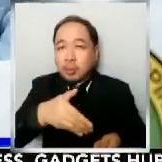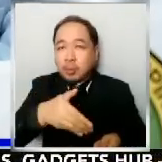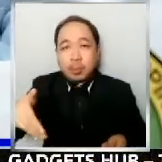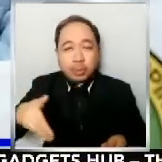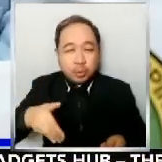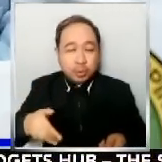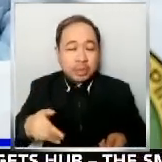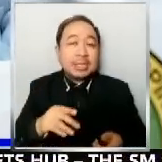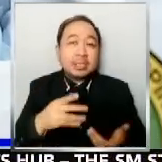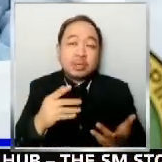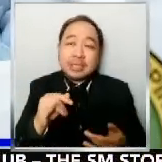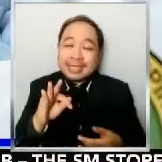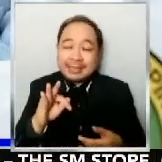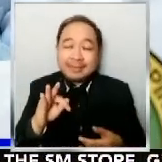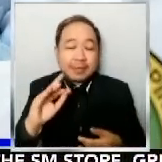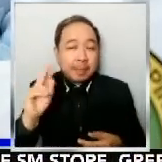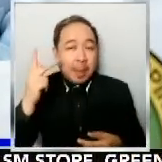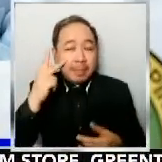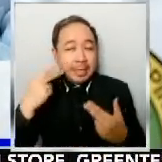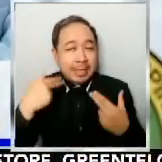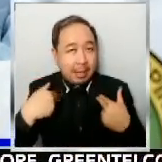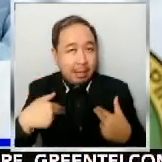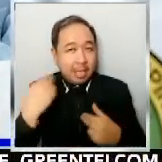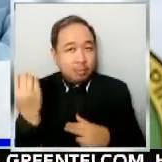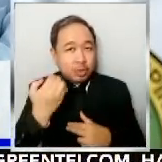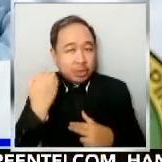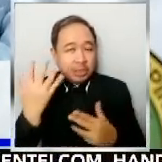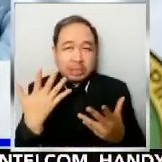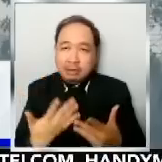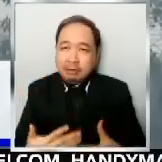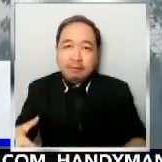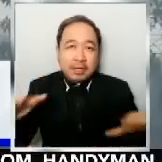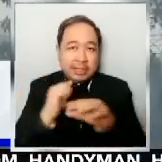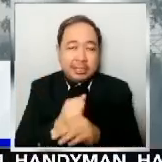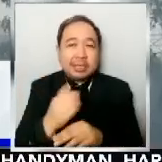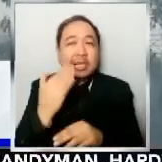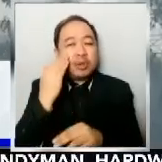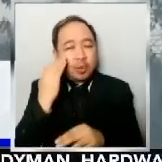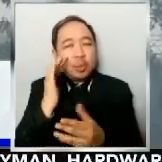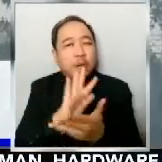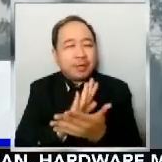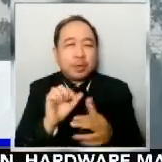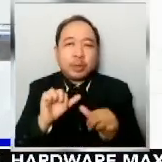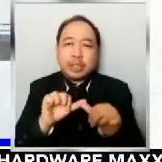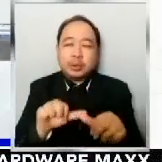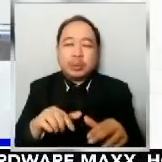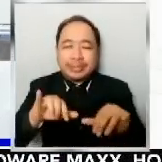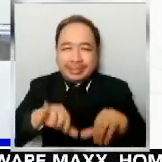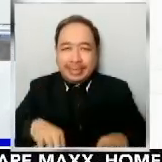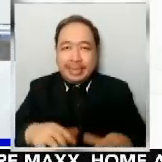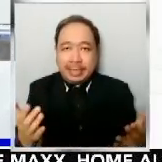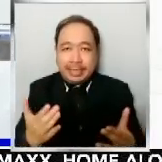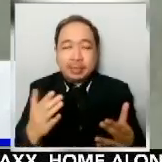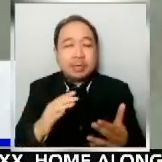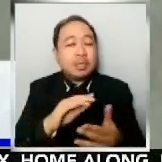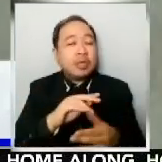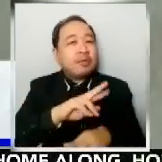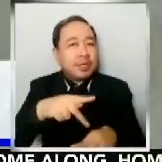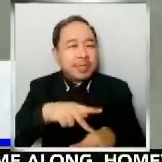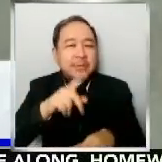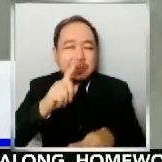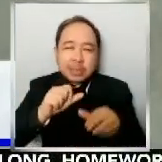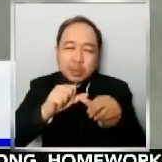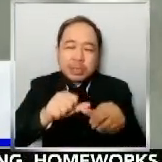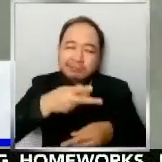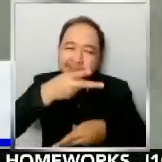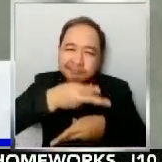will be lifted, we know that the virus is here to stay. So the Philippines will continue to be cautious and vigilant,